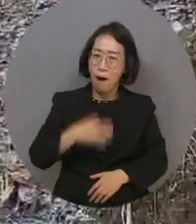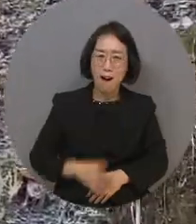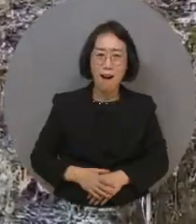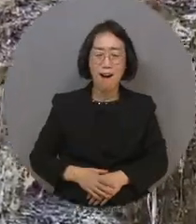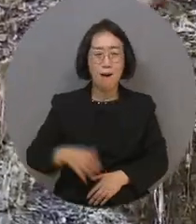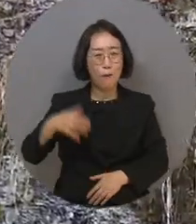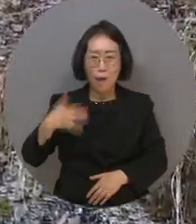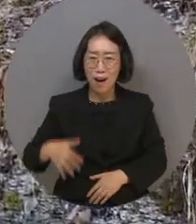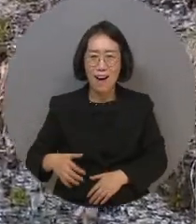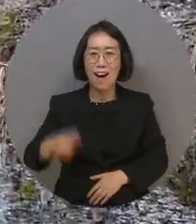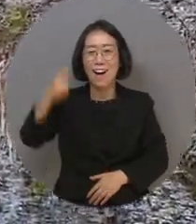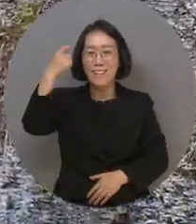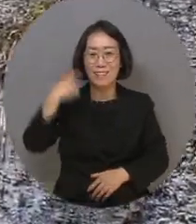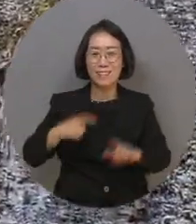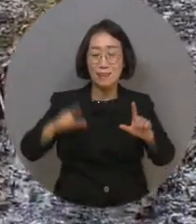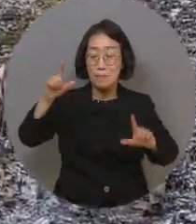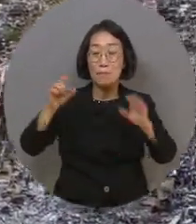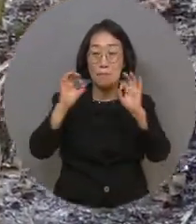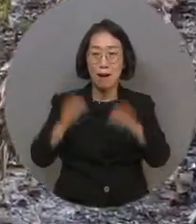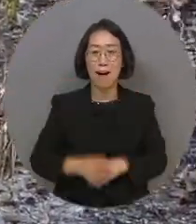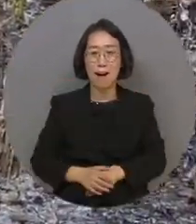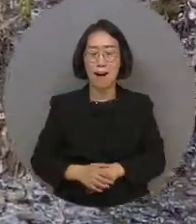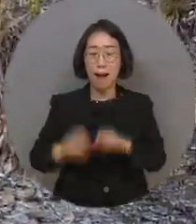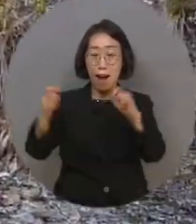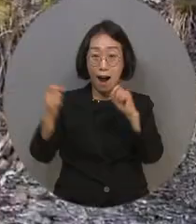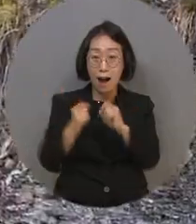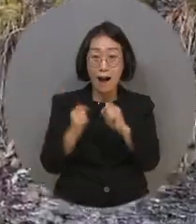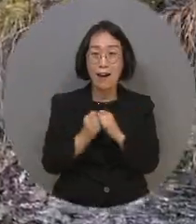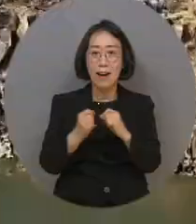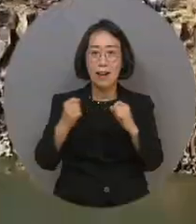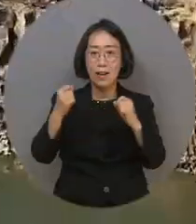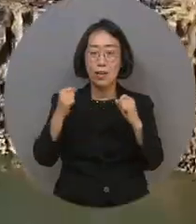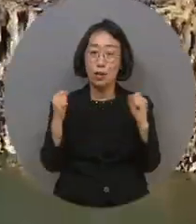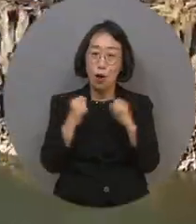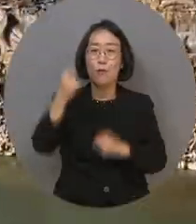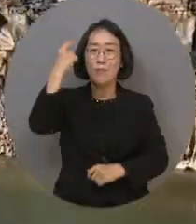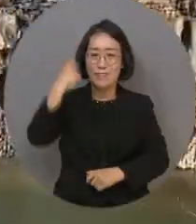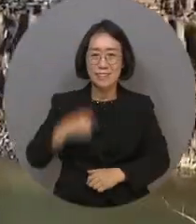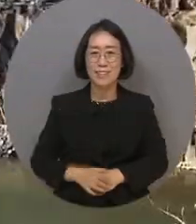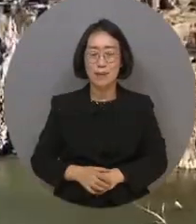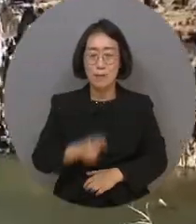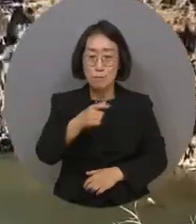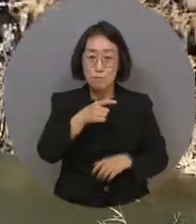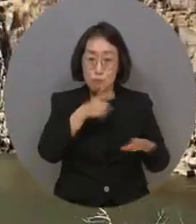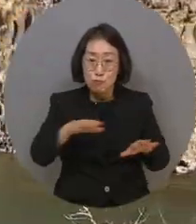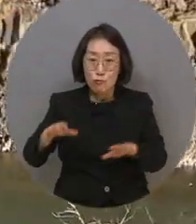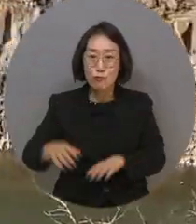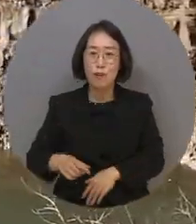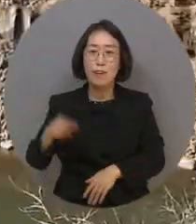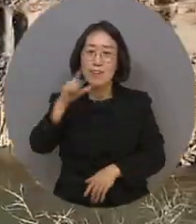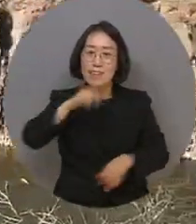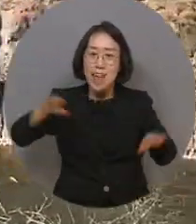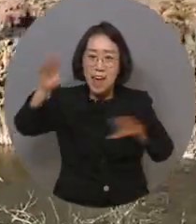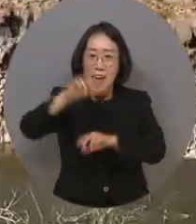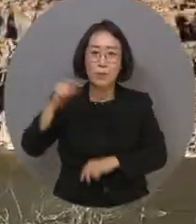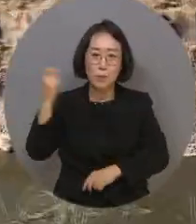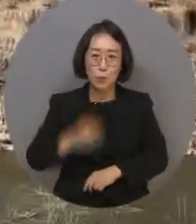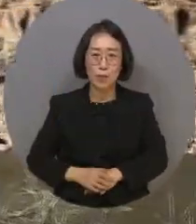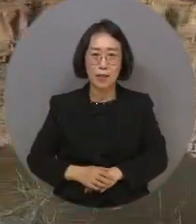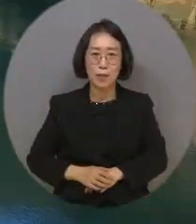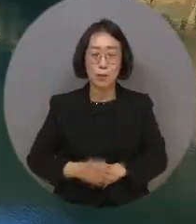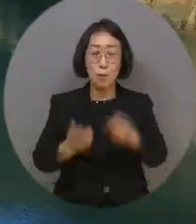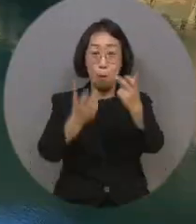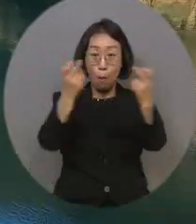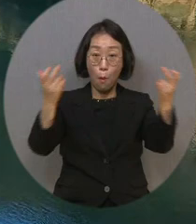들려옵니다. 어느새 겨울이 다가왔음을 고드름이 말해줍니다. 물소리, 새소리, 층층의 절벽